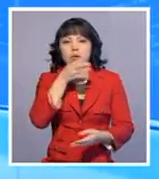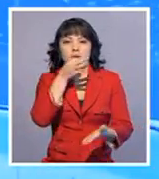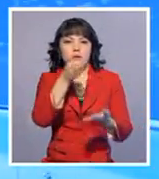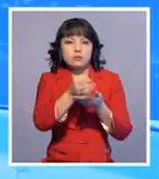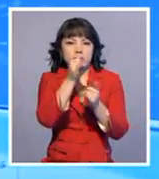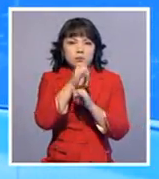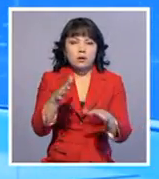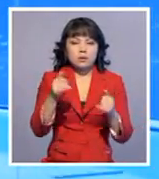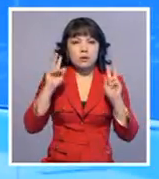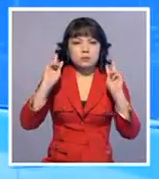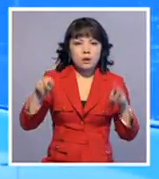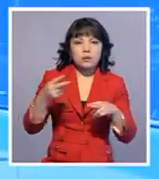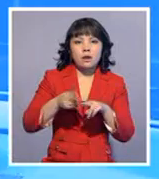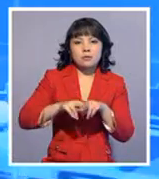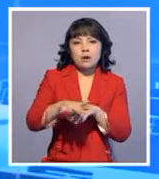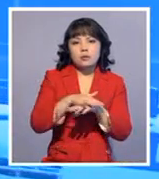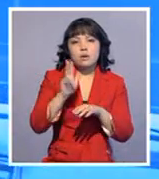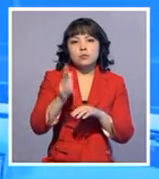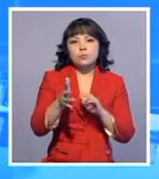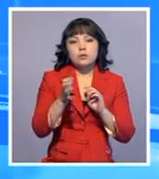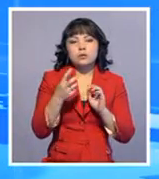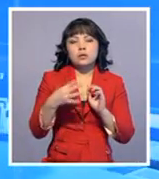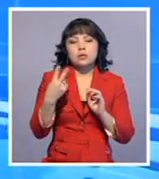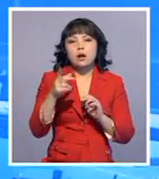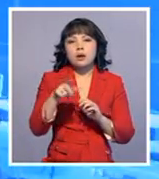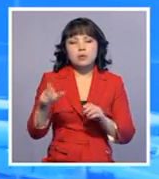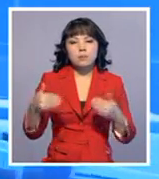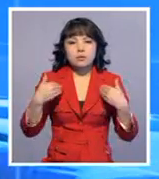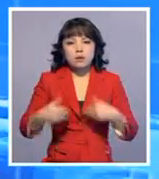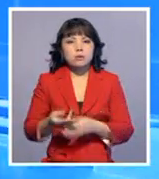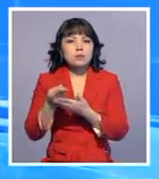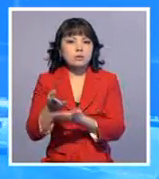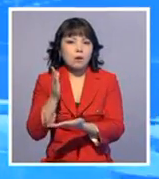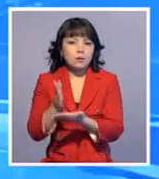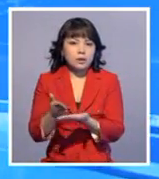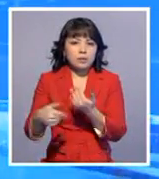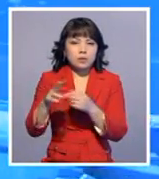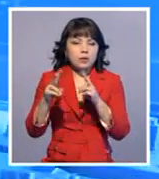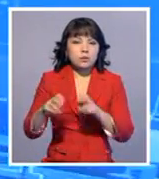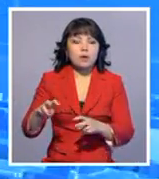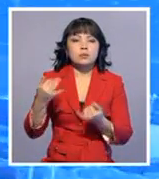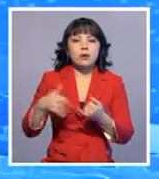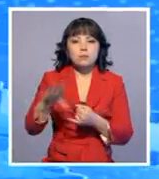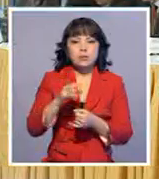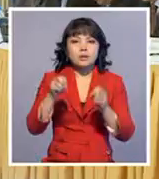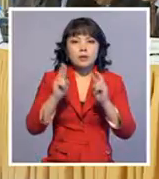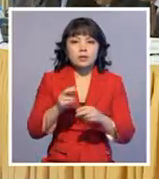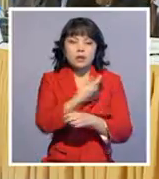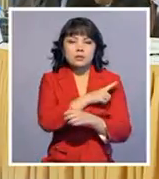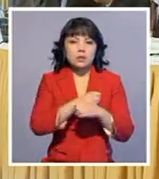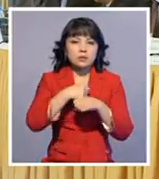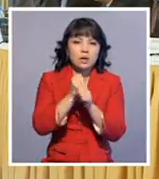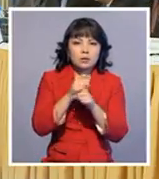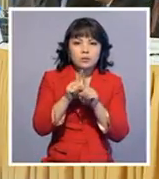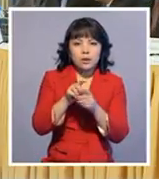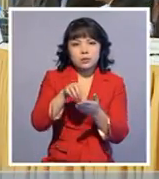белгісіз 3542 адамның мүрдесі бар екен. Күрмеулі мәселенің түйінін тарқату үшін Ішкі істер министрлігі дактилоскопиялық және